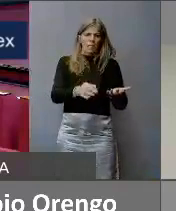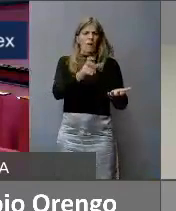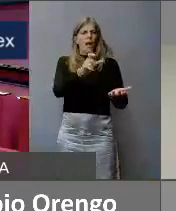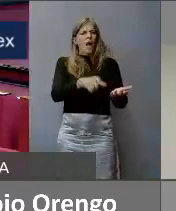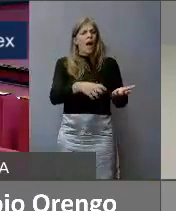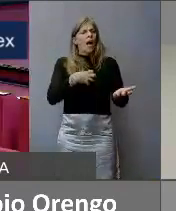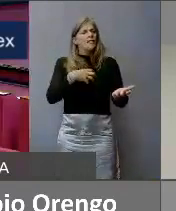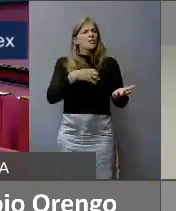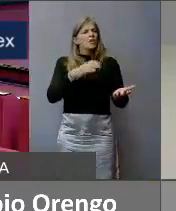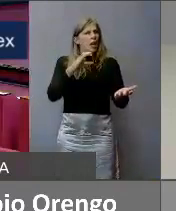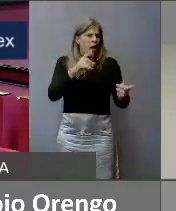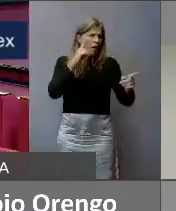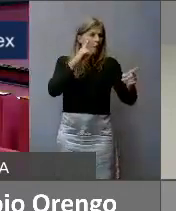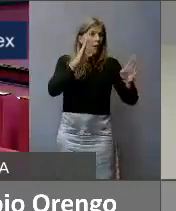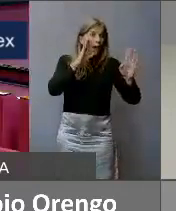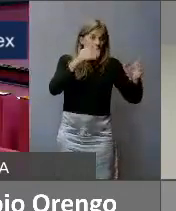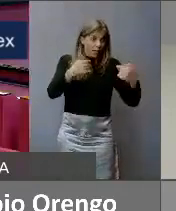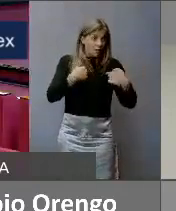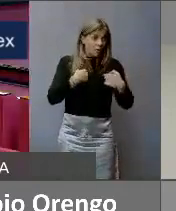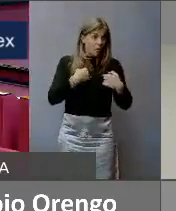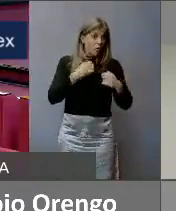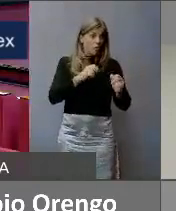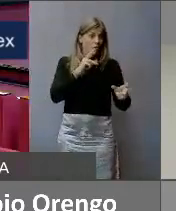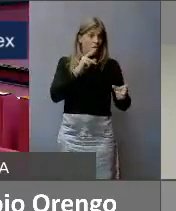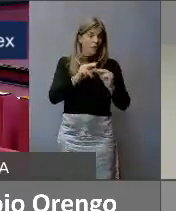sé esclusi